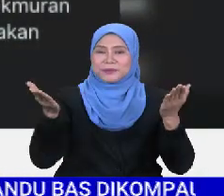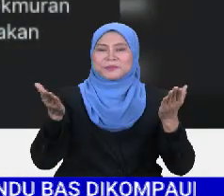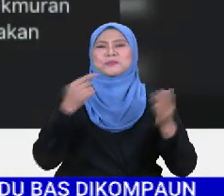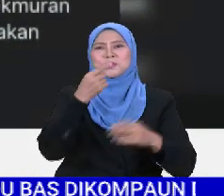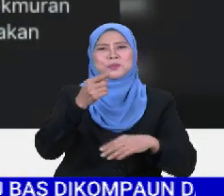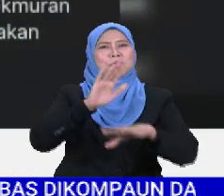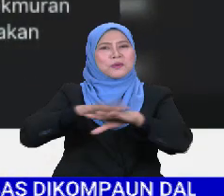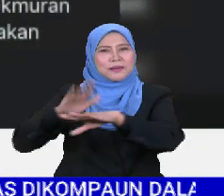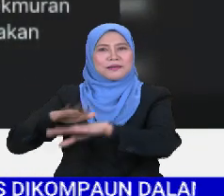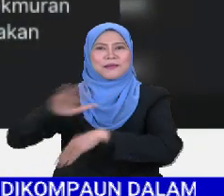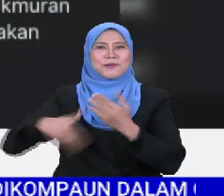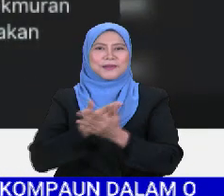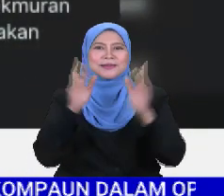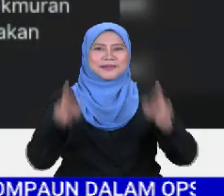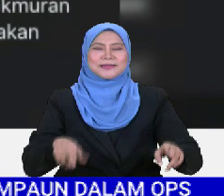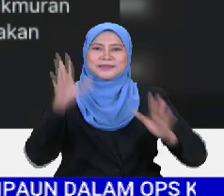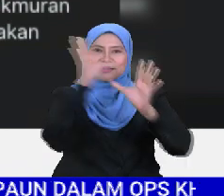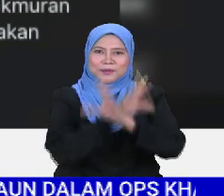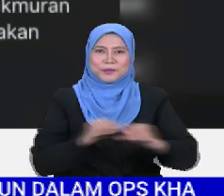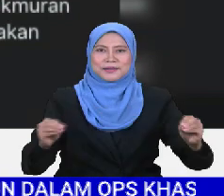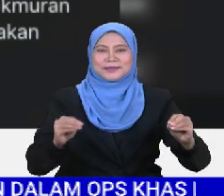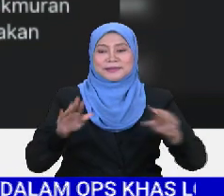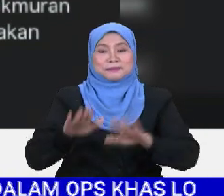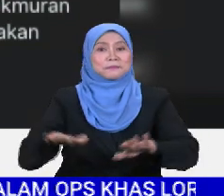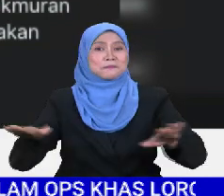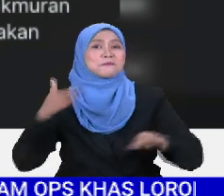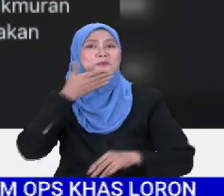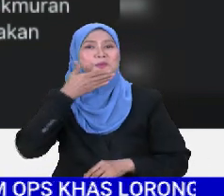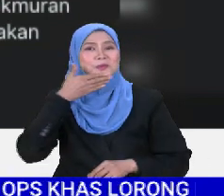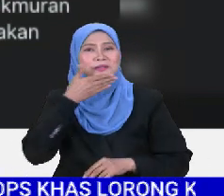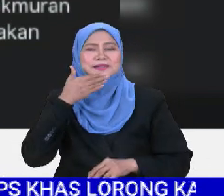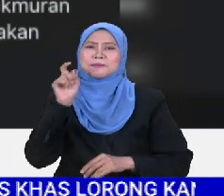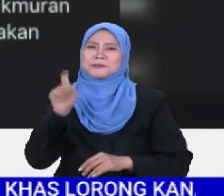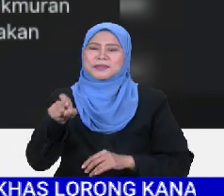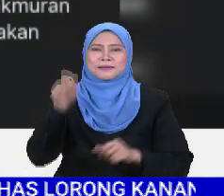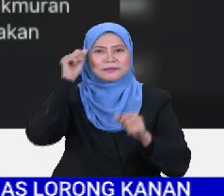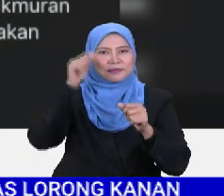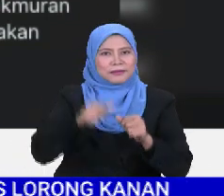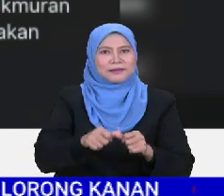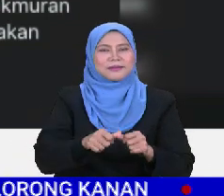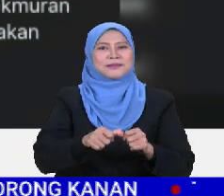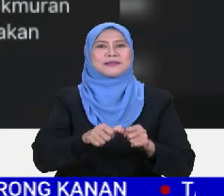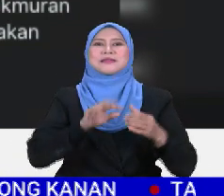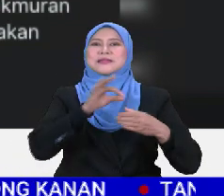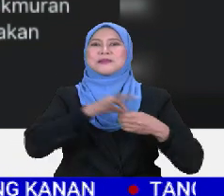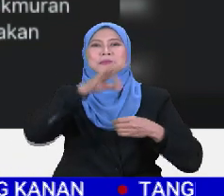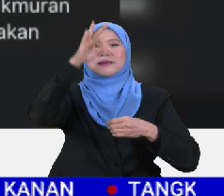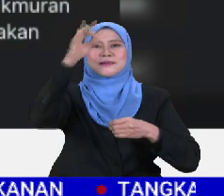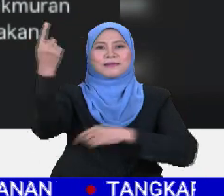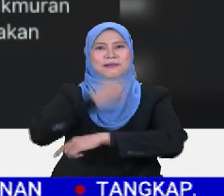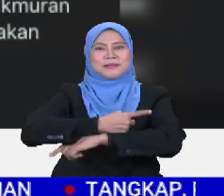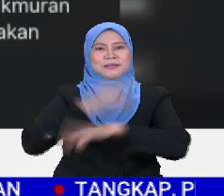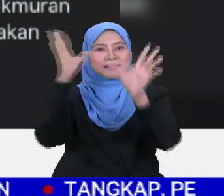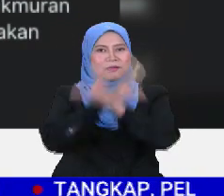menyeru agar seluruh rakyat Sarawak, terutamanya anak-anak muda, untuk menghayati erti dan semangat sambutan Hari